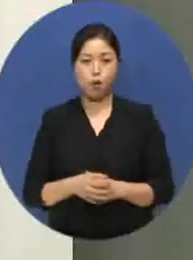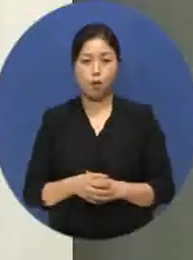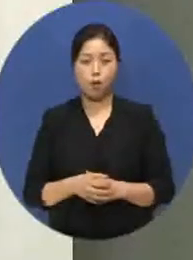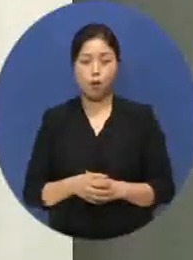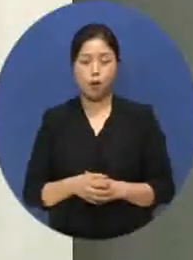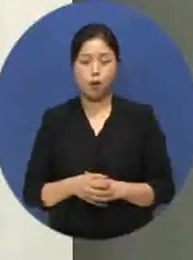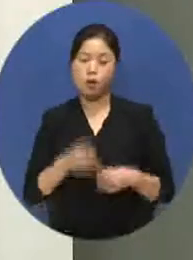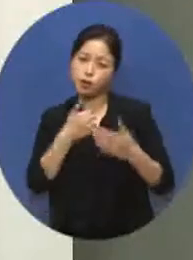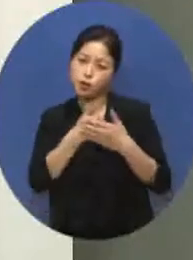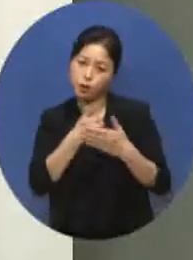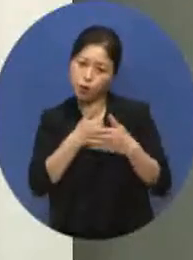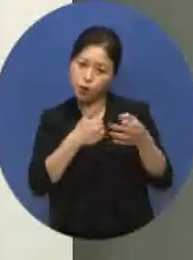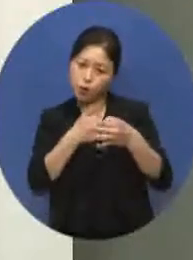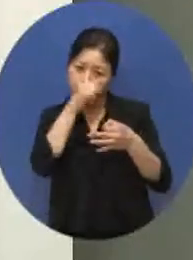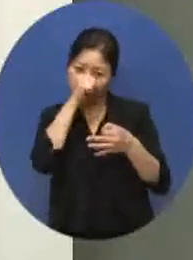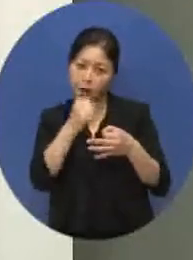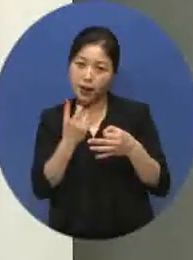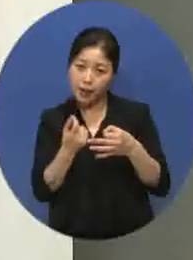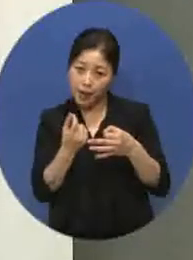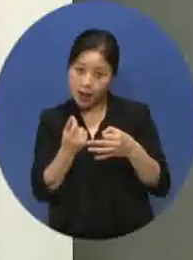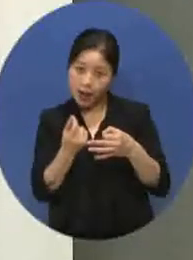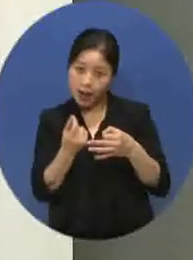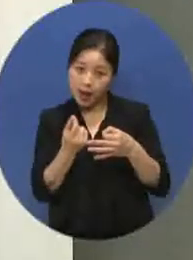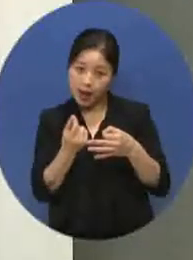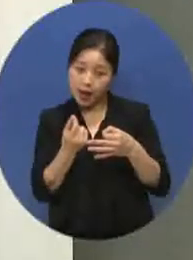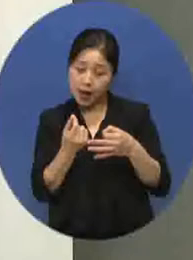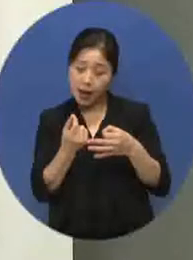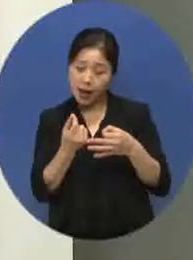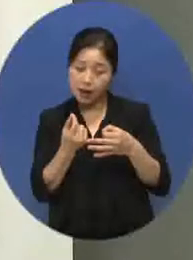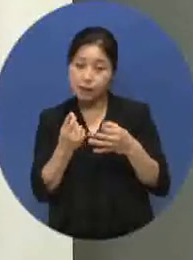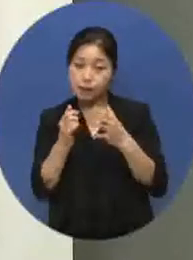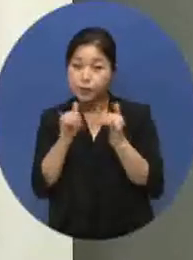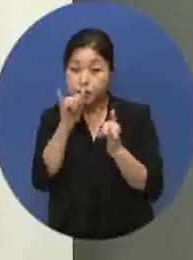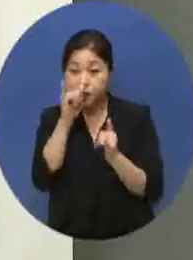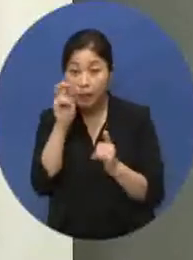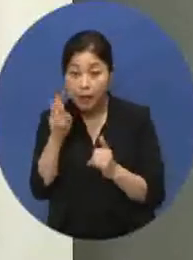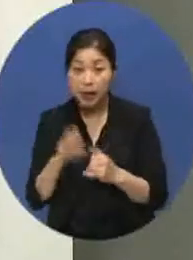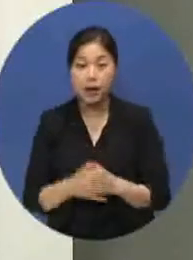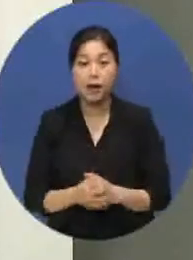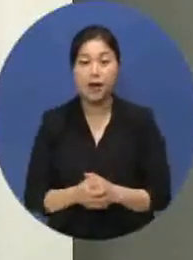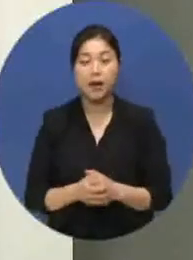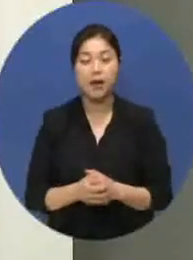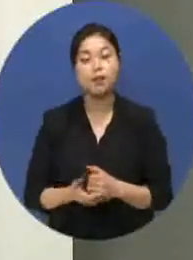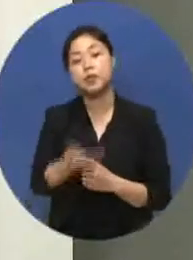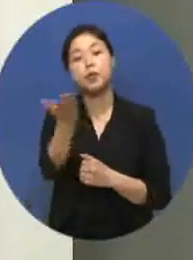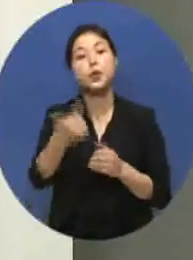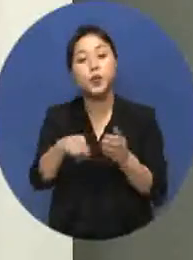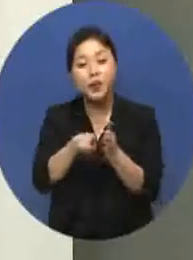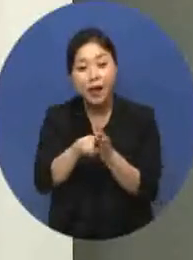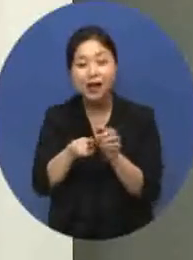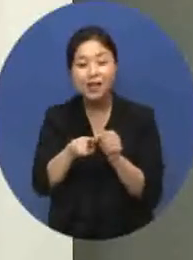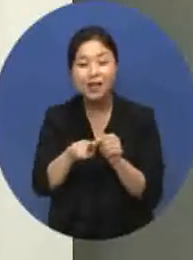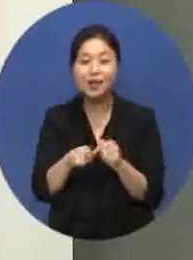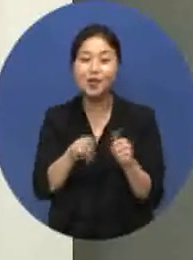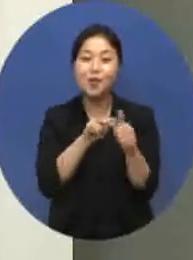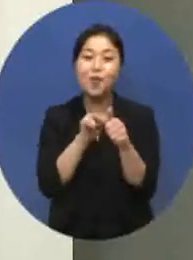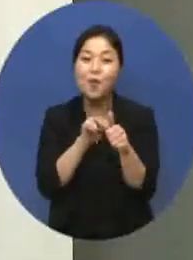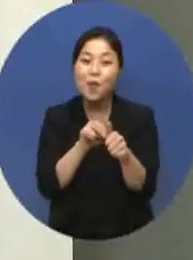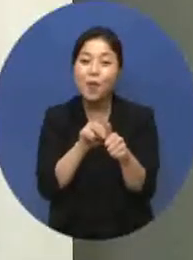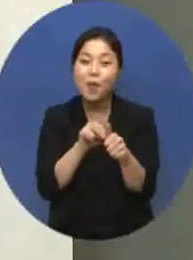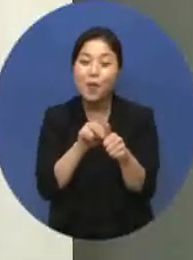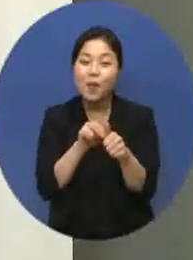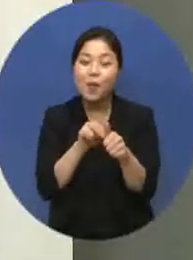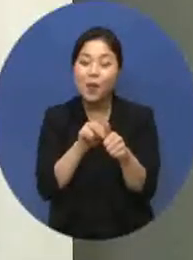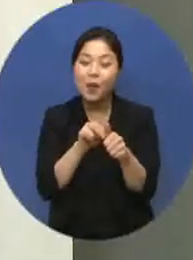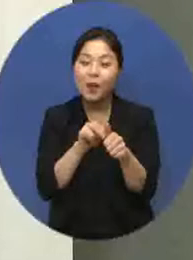만일에 지원을 좀 받는다면 좋겠다. 예, 예. 그런 분들에게 좀 어떤 그 매뉴얼이 있을 거 아니에요? 예. 그걸